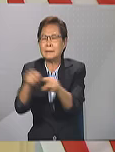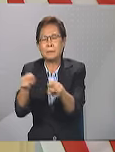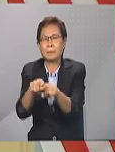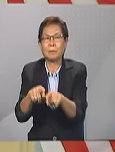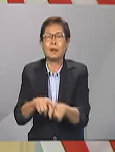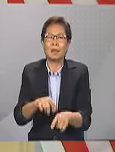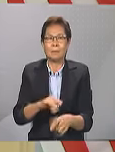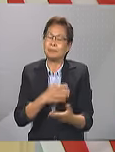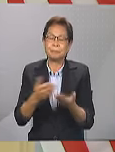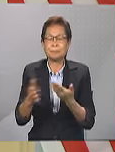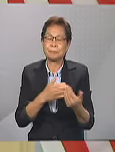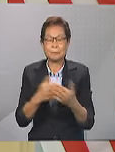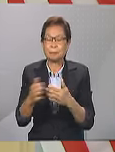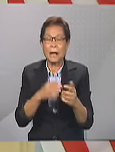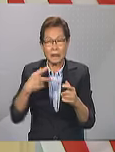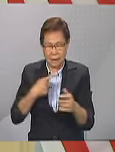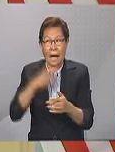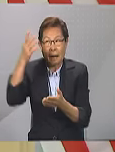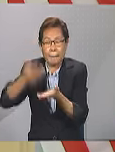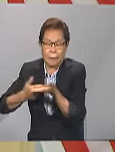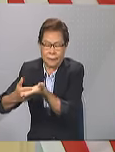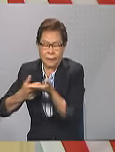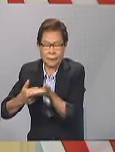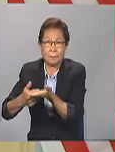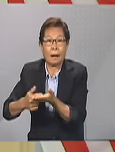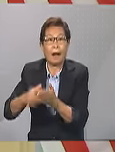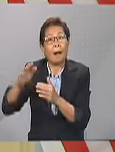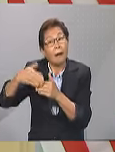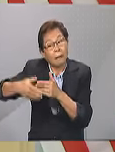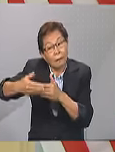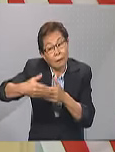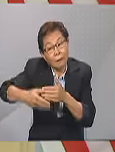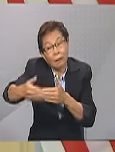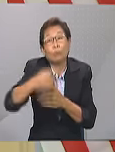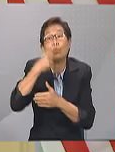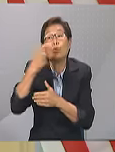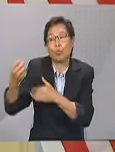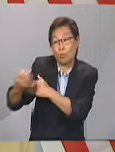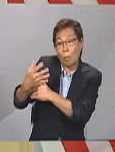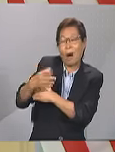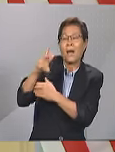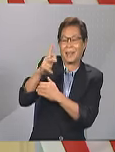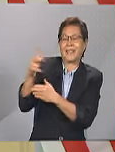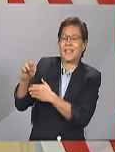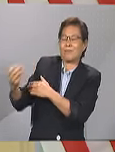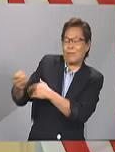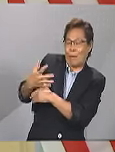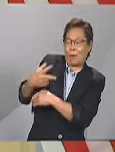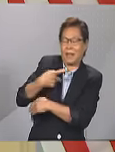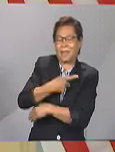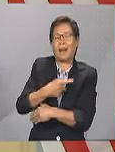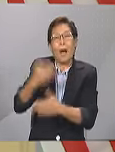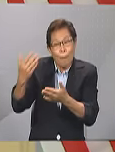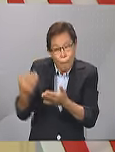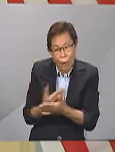kalau ini akan kita bincangkan sebab akhirnya Kementerian Kesehatan akan memberikan nasehat kepada kitchen sebelum